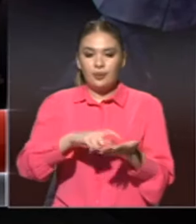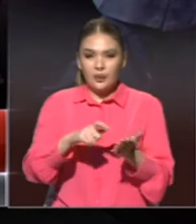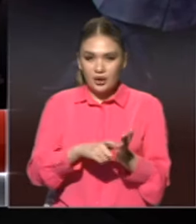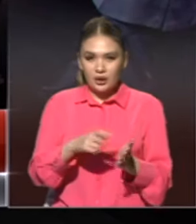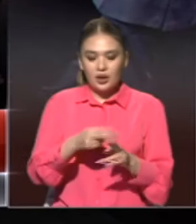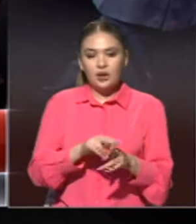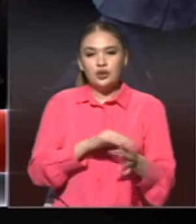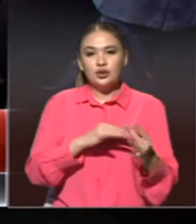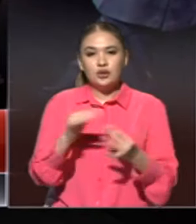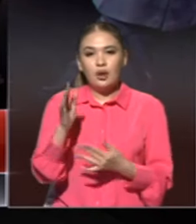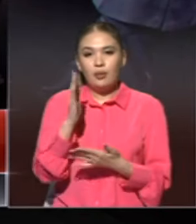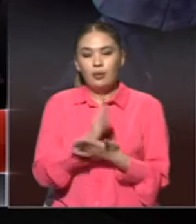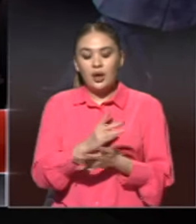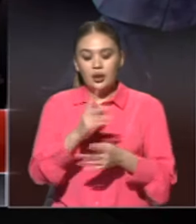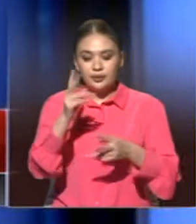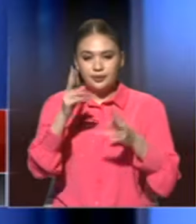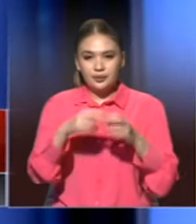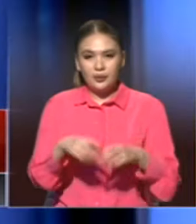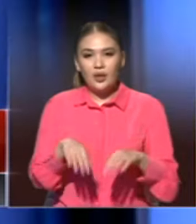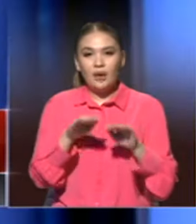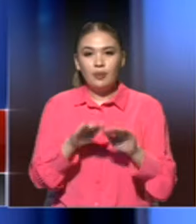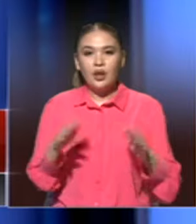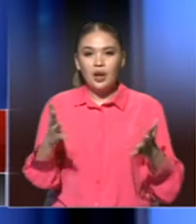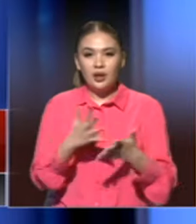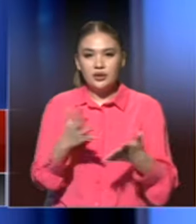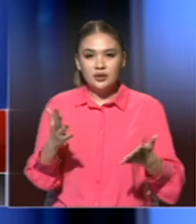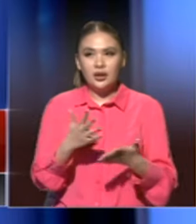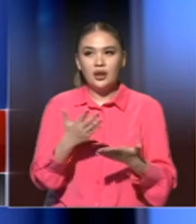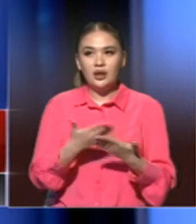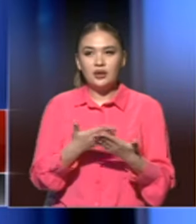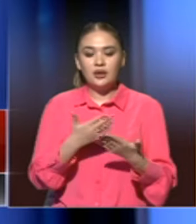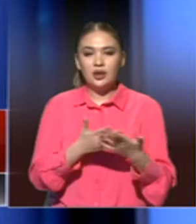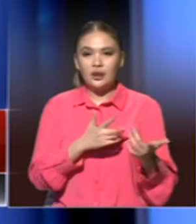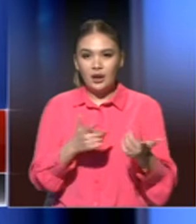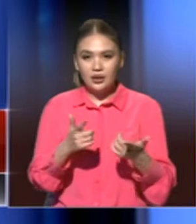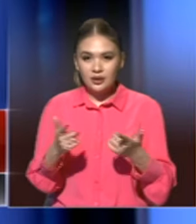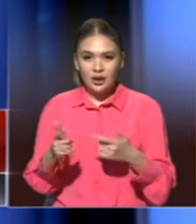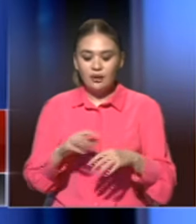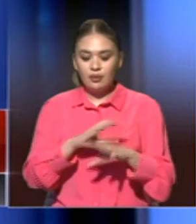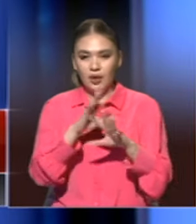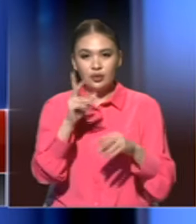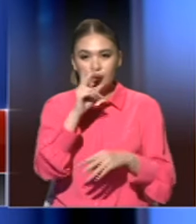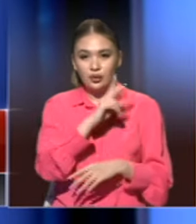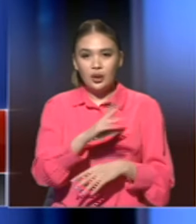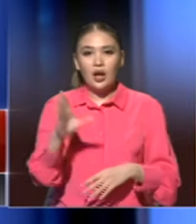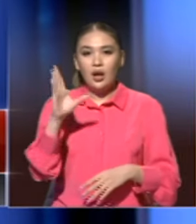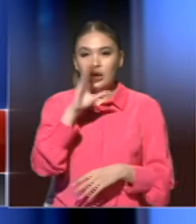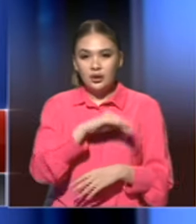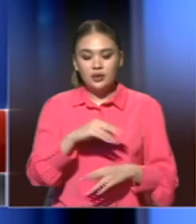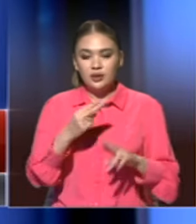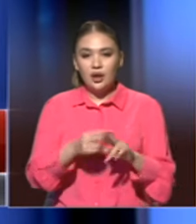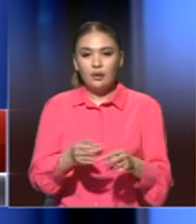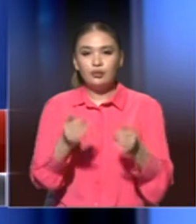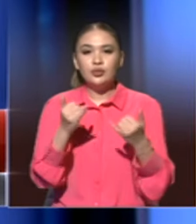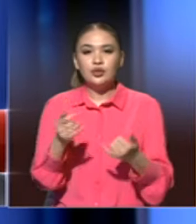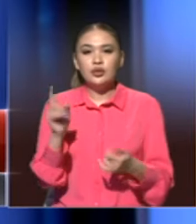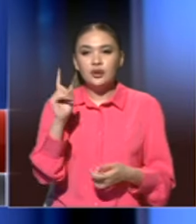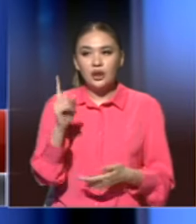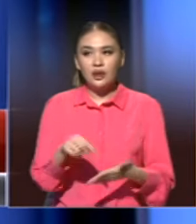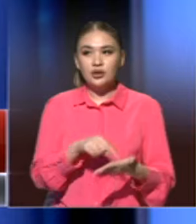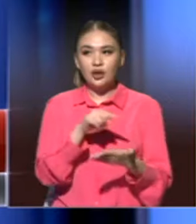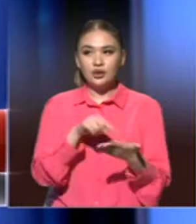бар. Сол талдау арқылы бала өзінің қай пәннен қаншалықты дайындығы бар екенін көре алады. Және бұл жердегі бұл неге бұл мен талдау туралы